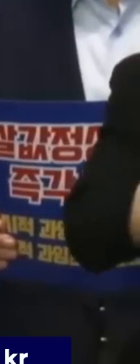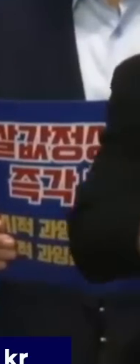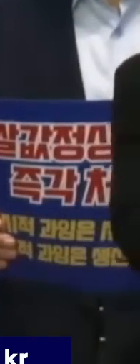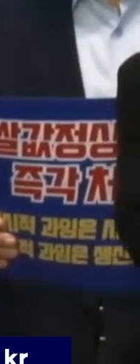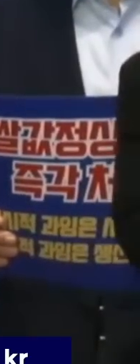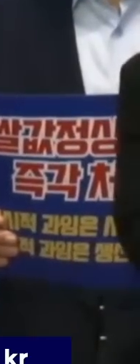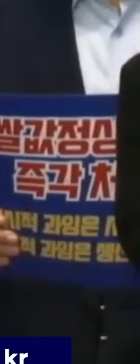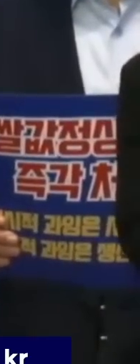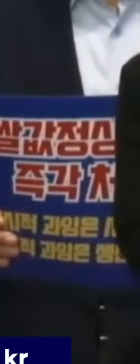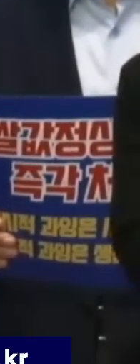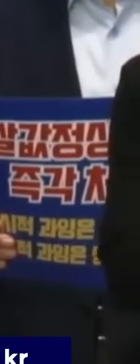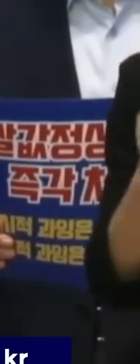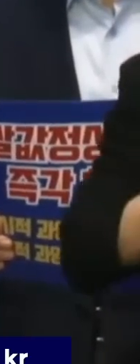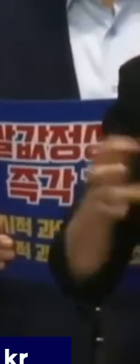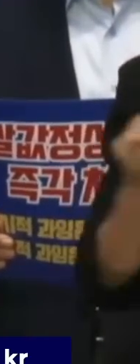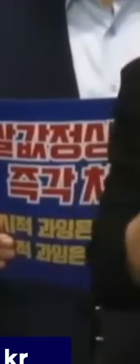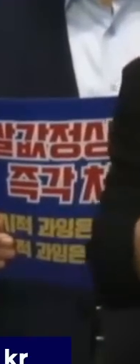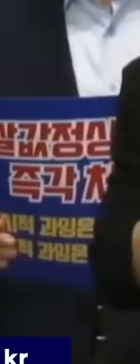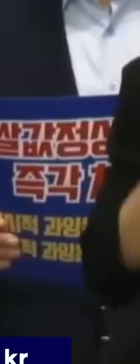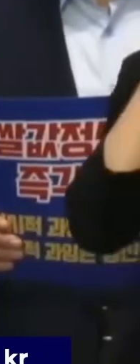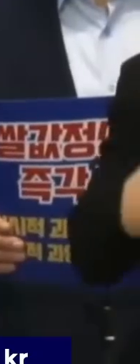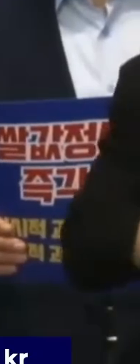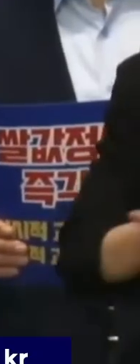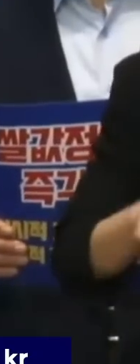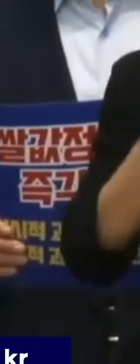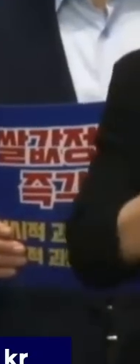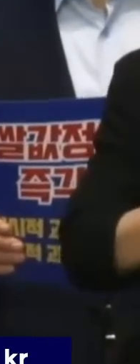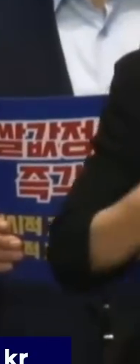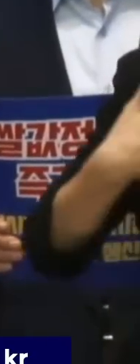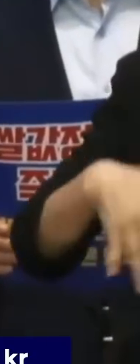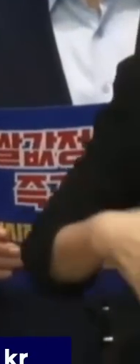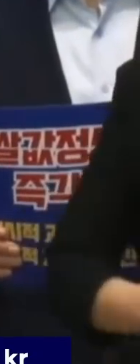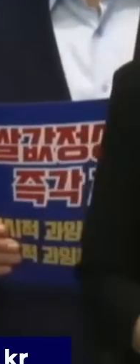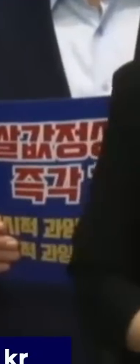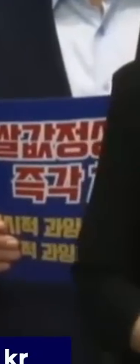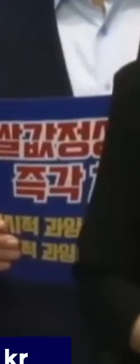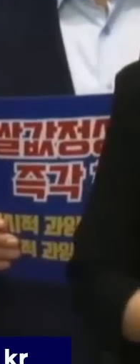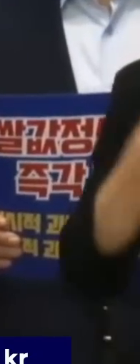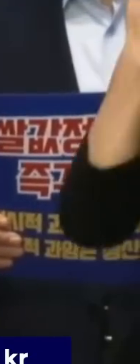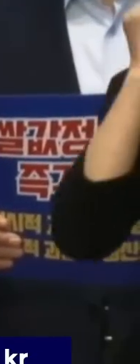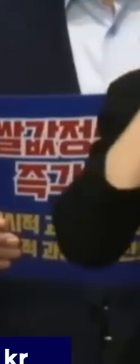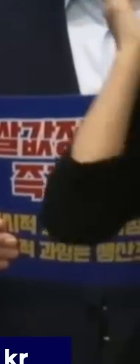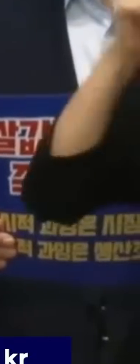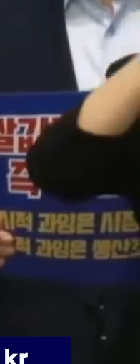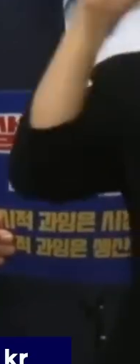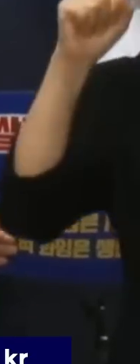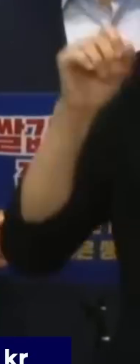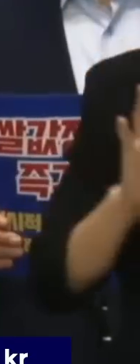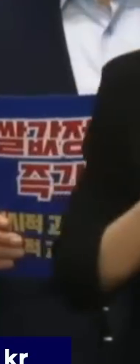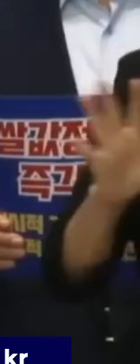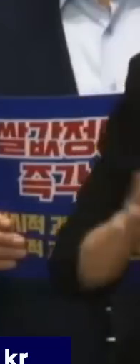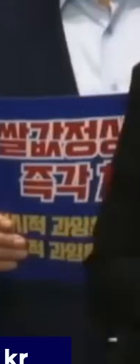속 시원한 대책은 없었습니다. 누가 정권을 잡더라도 쌀값 예산을 틀어지고